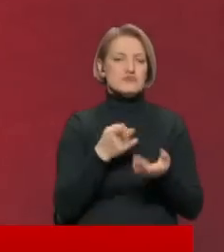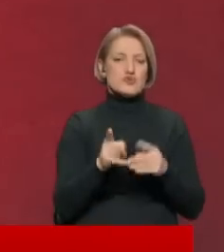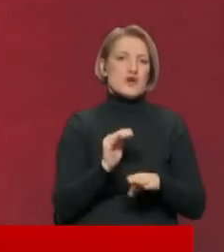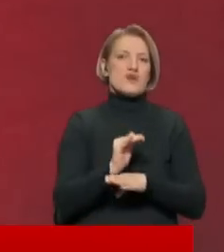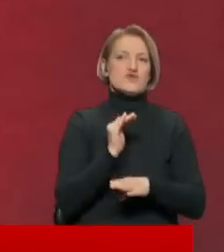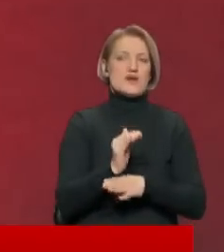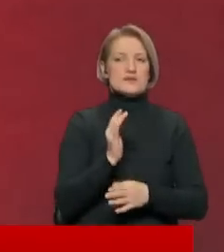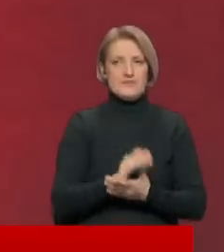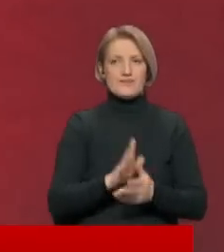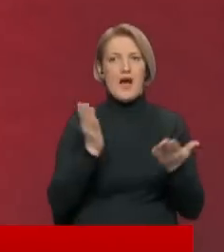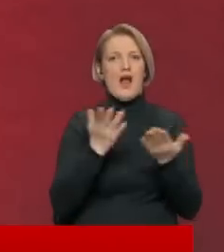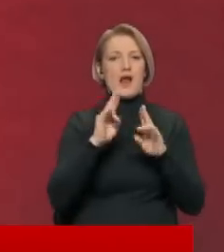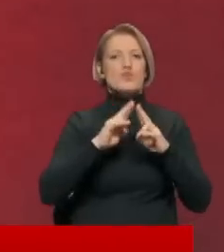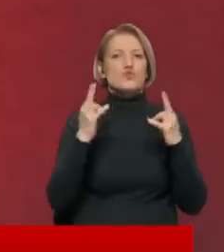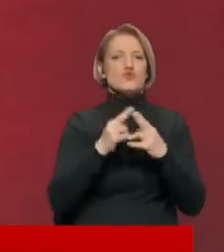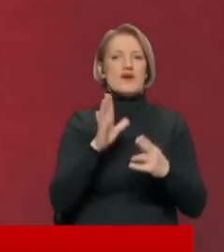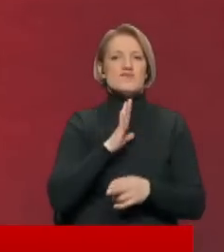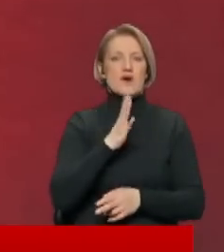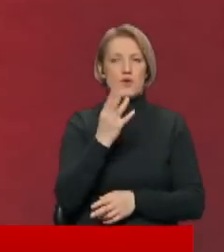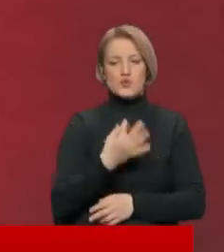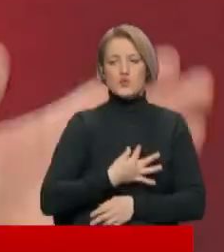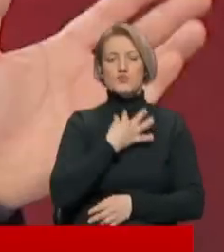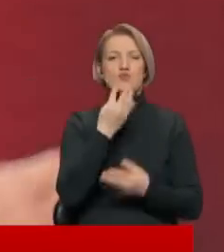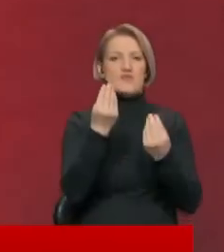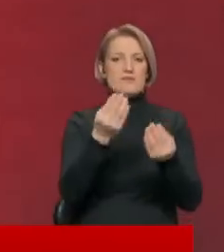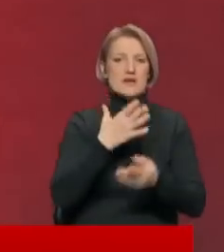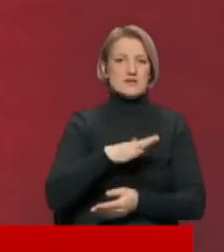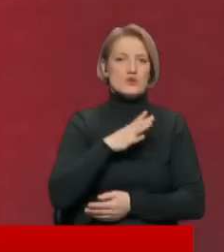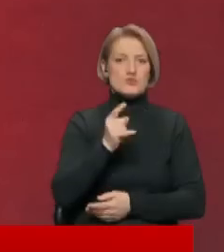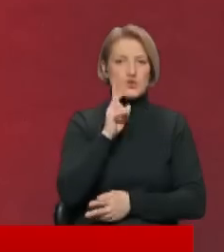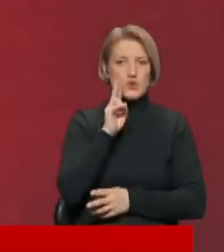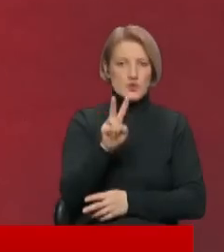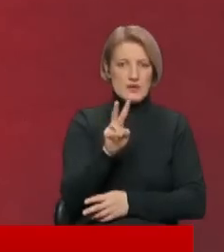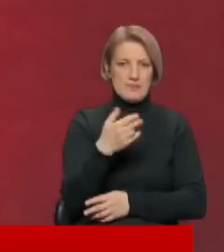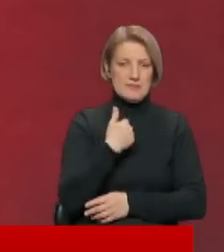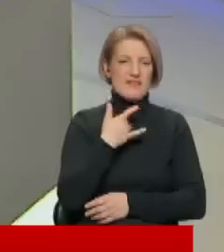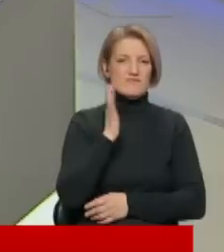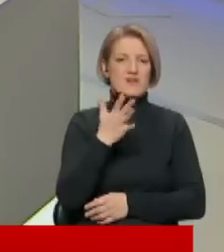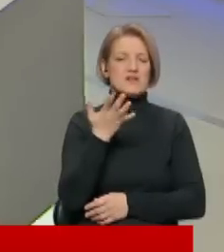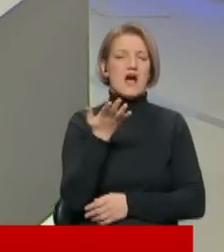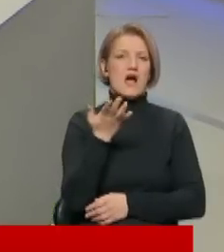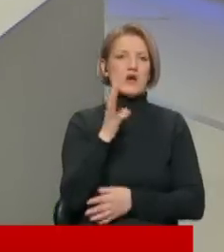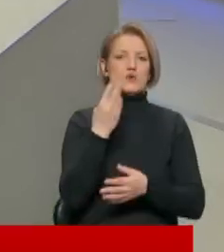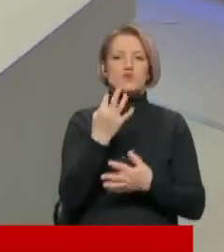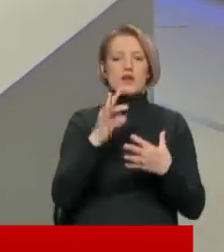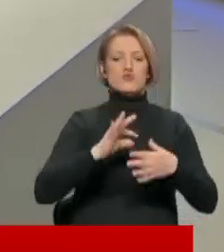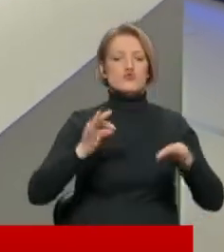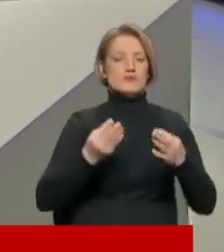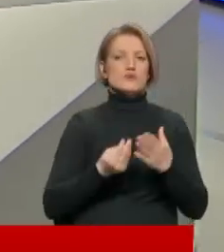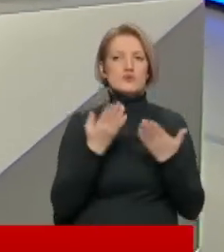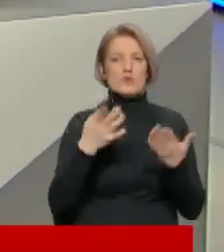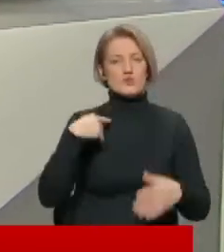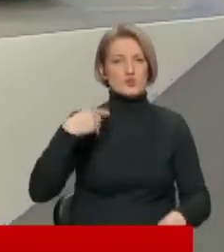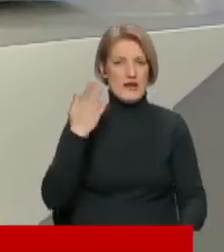yaşayacağız hala dünya var olursa Umut vermek istiyoruz ama bu görüntüler de bize çok fazla güzel cümle maalesef kurdurtmuyor